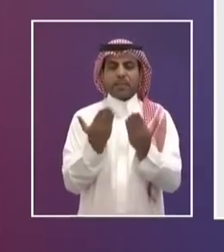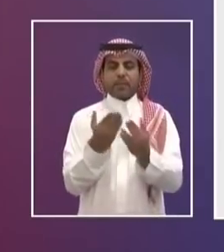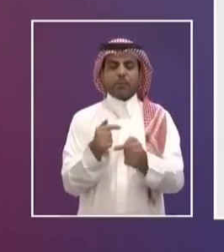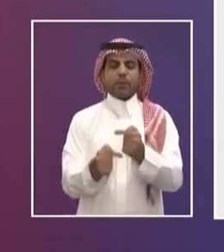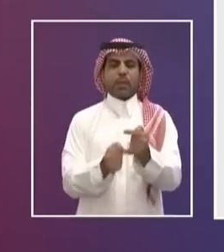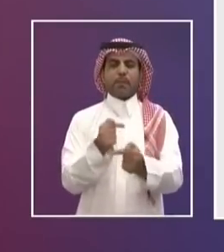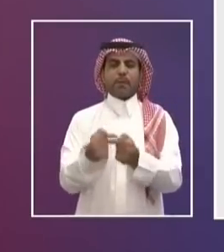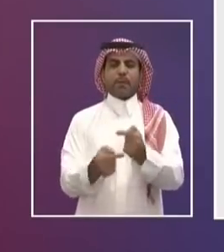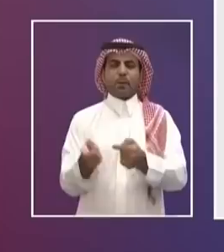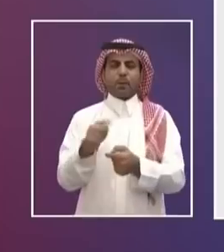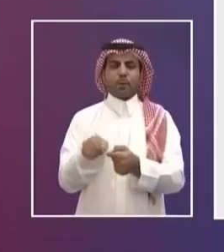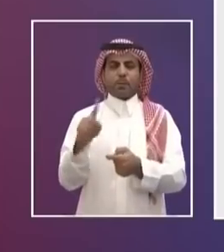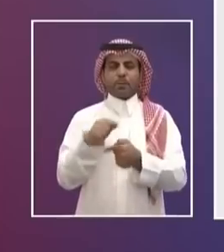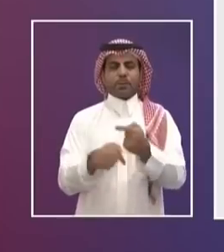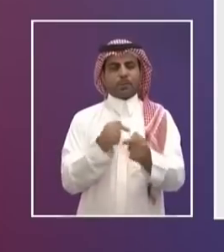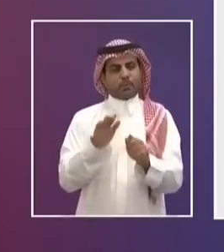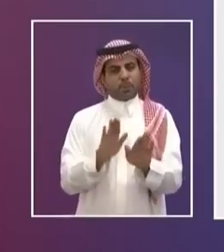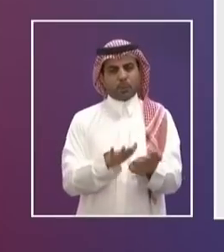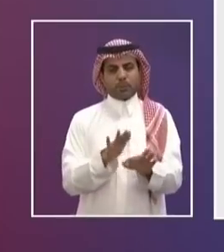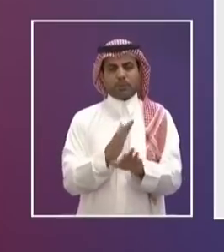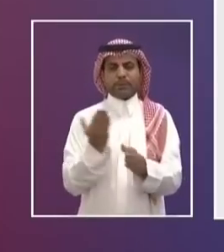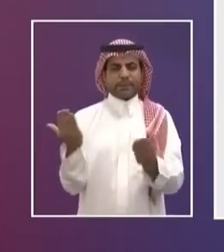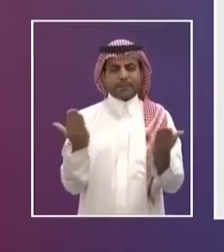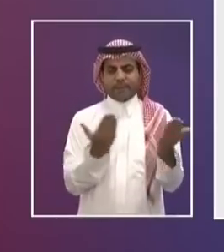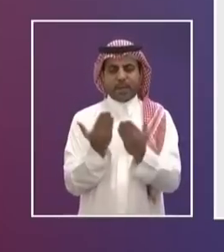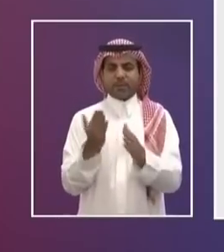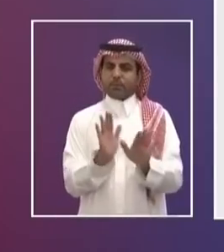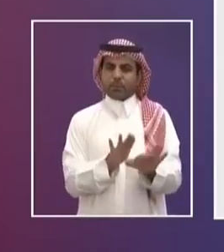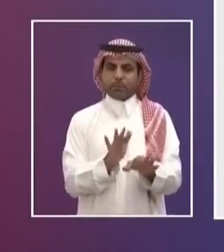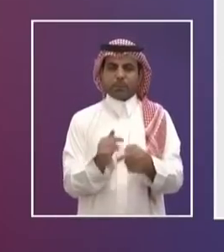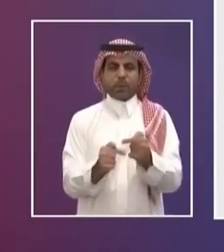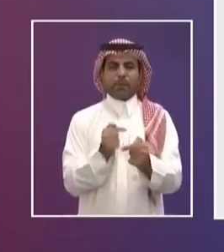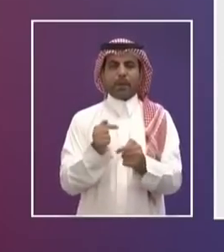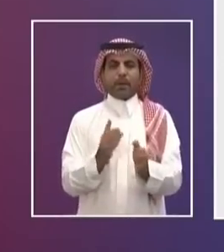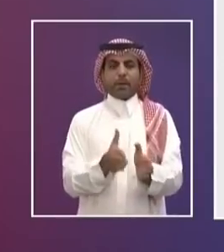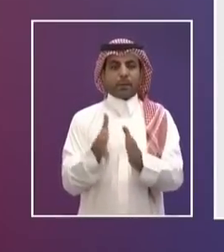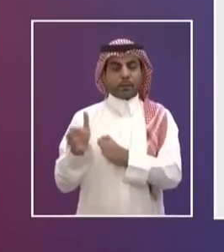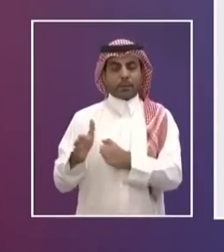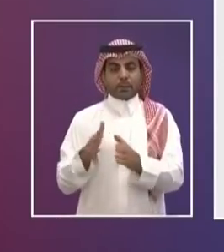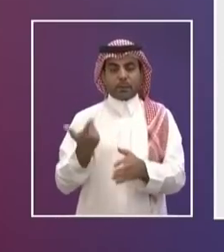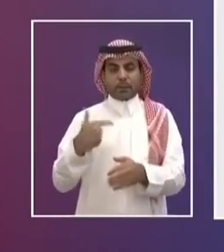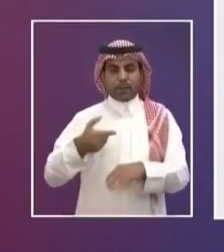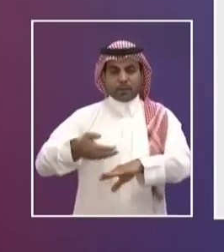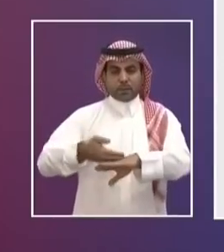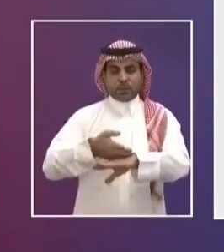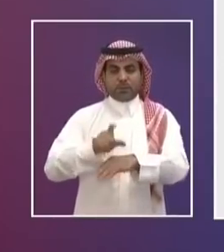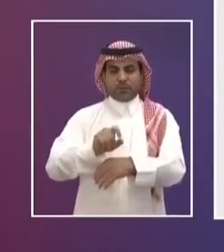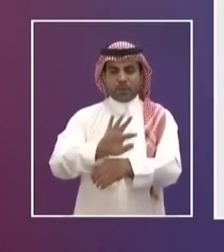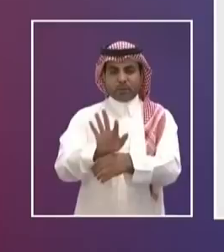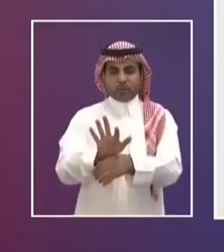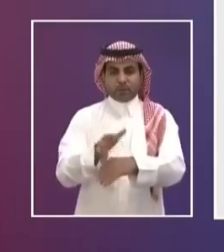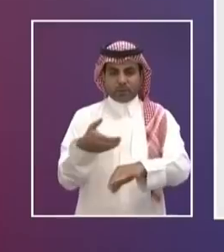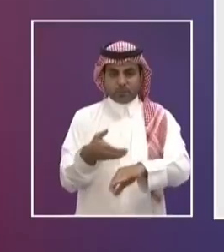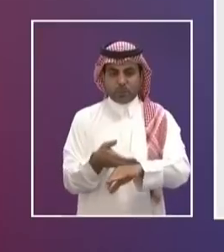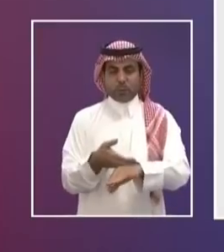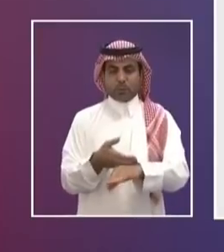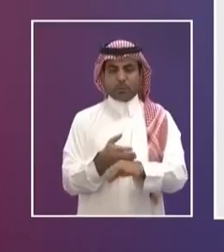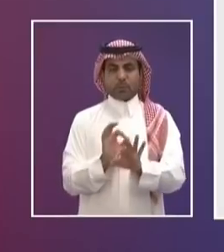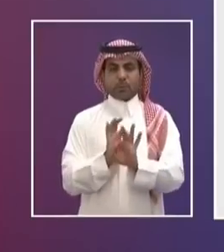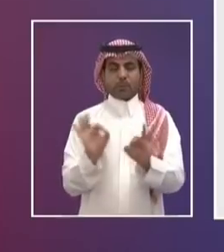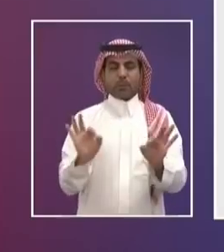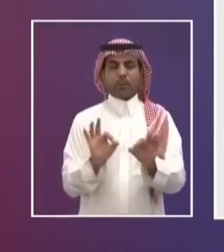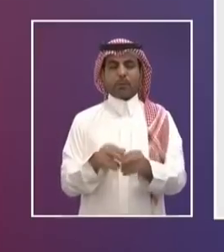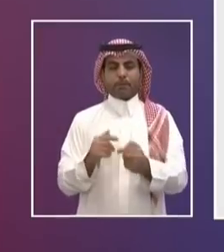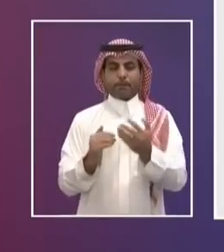مستمرة ويوجد عدد من الدراسات في هذا المجال. بطبيعة الحال الأجسام المضادة في الجسم بعد الإصابة بأي فيروس أو أي ميكروب